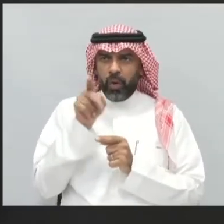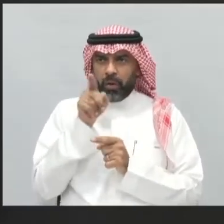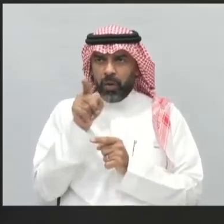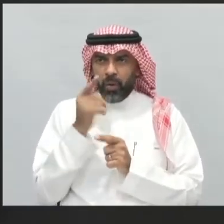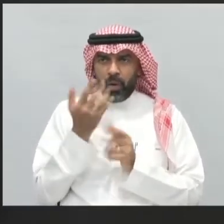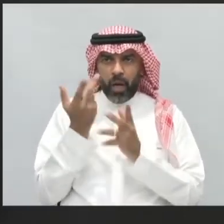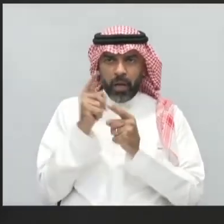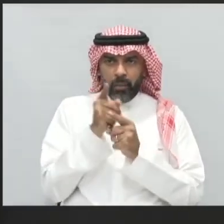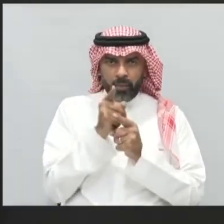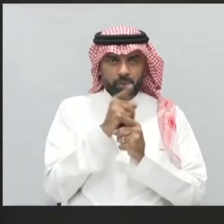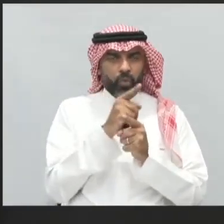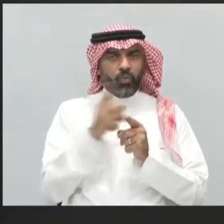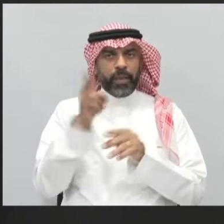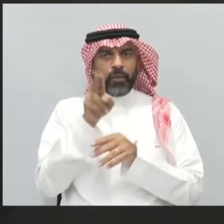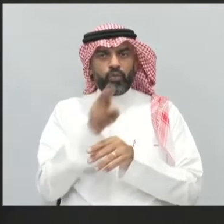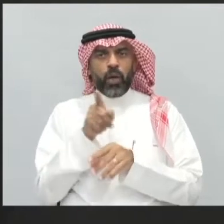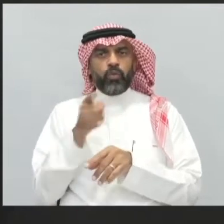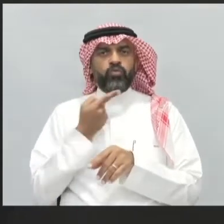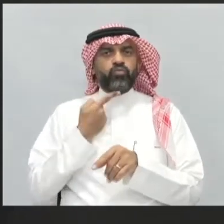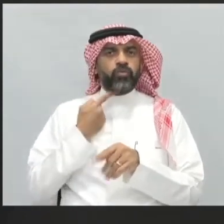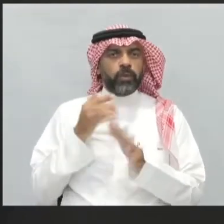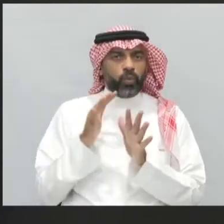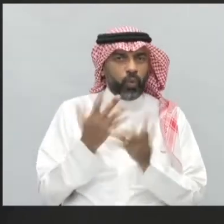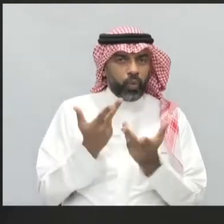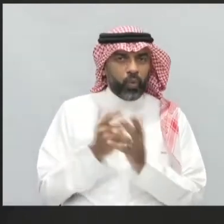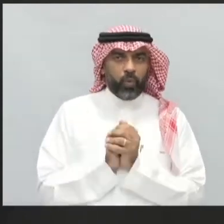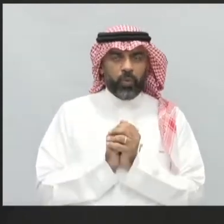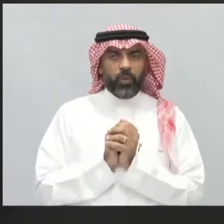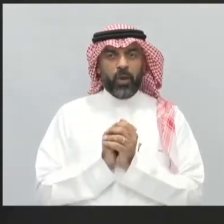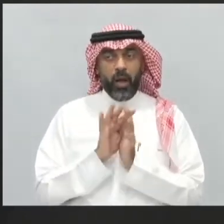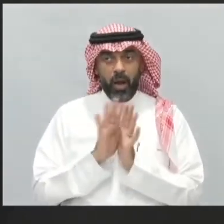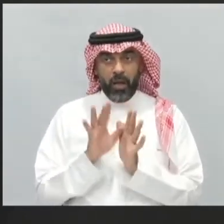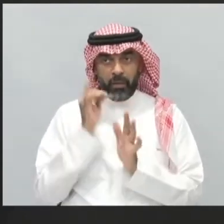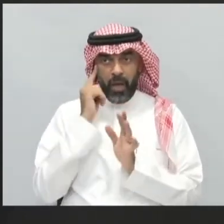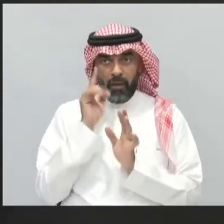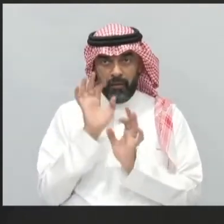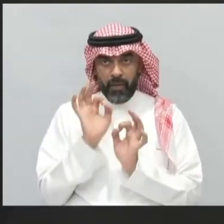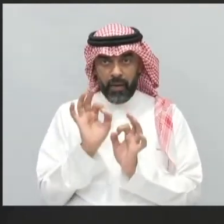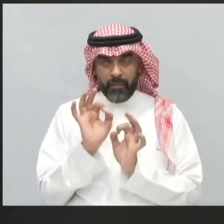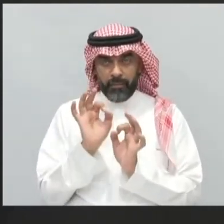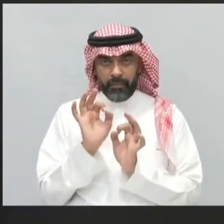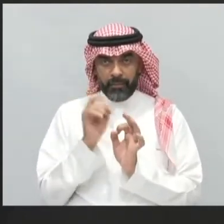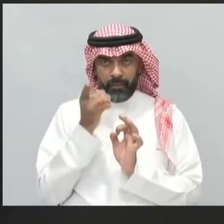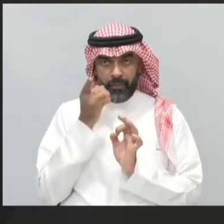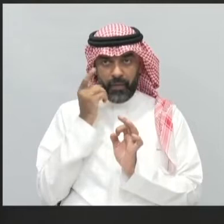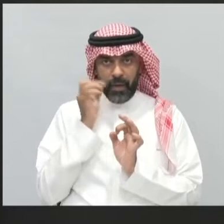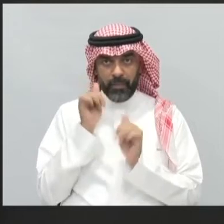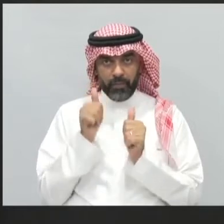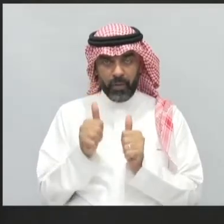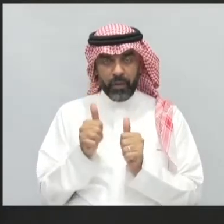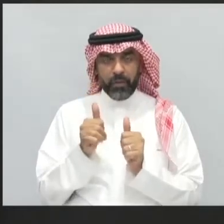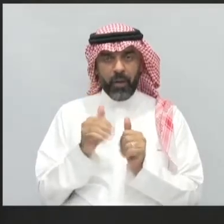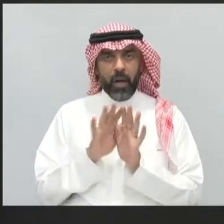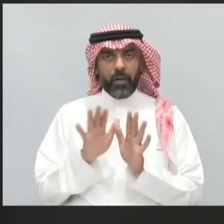حتى اعرف هذه المعطيات اذا حددت المعطيات اللي احتاجها والمطلوب بكذا